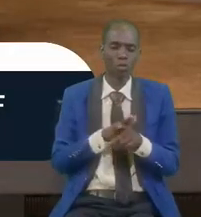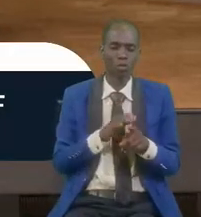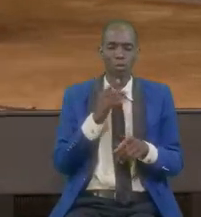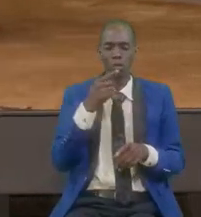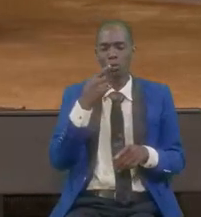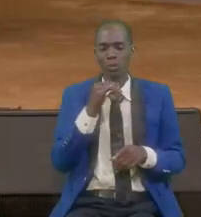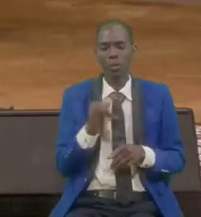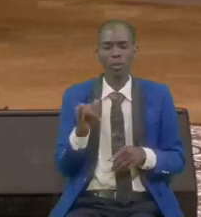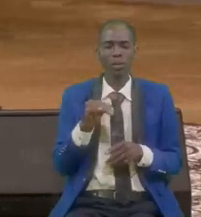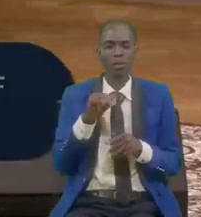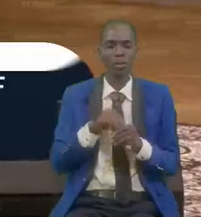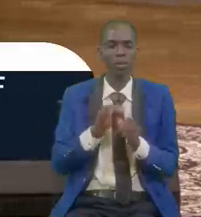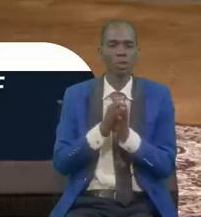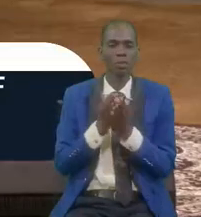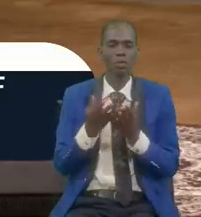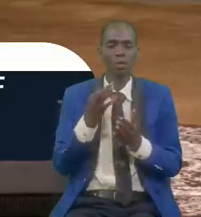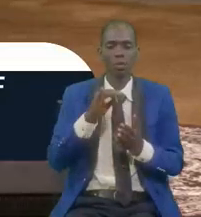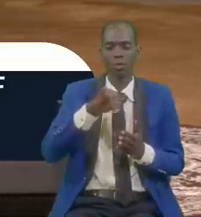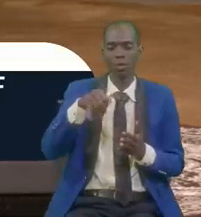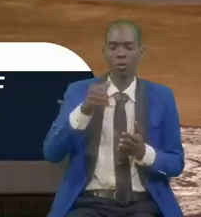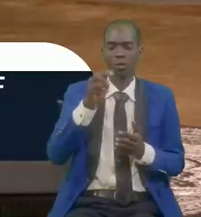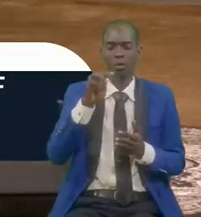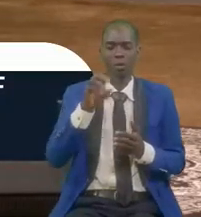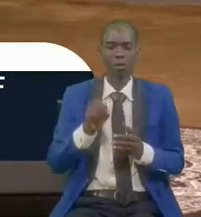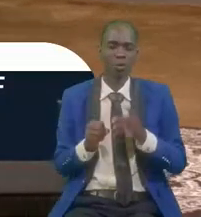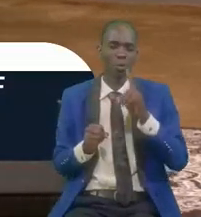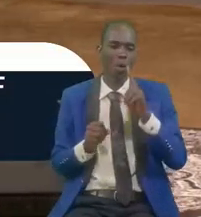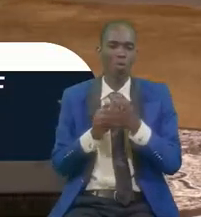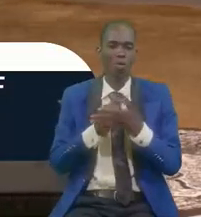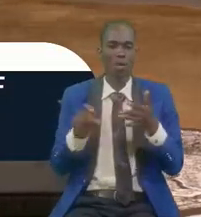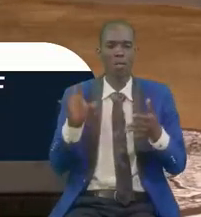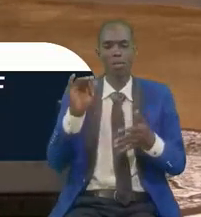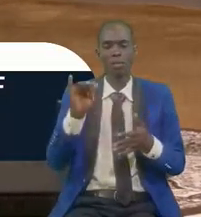Voyons Jacques 1, verset 19.